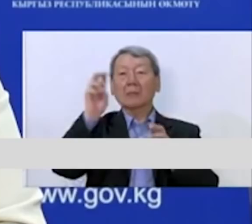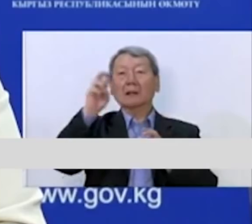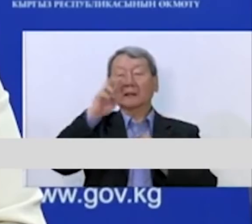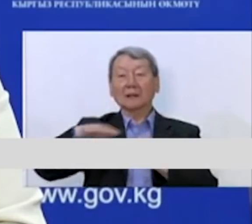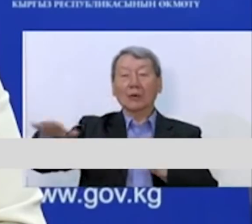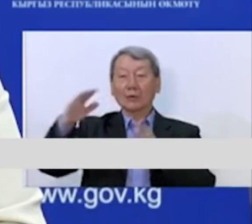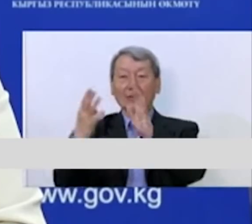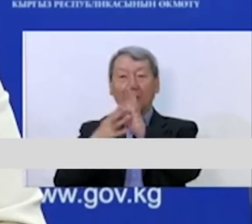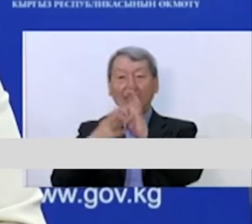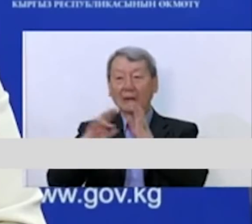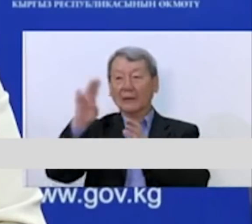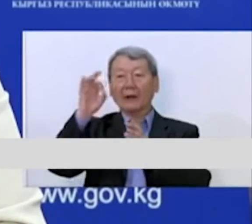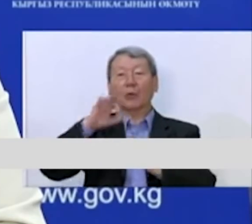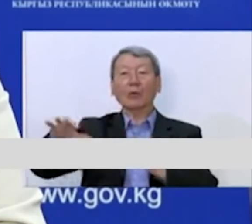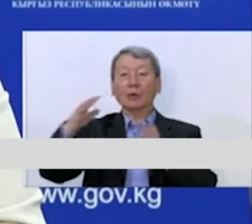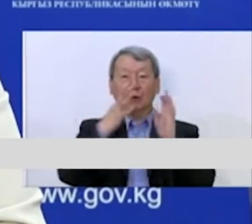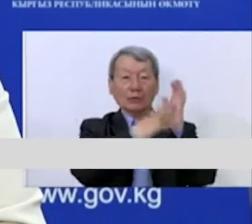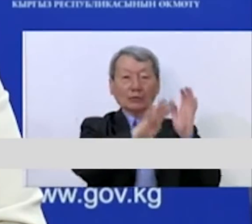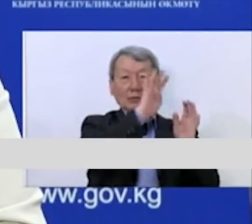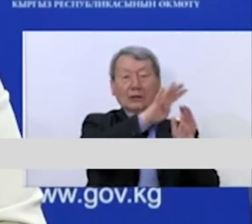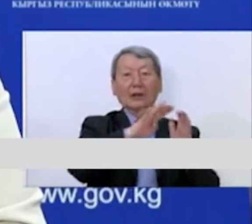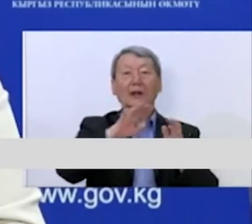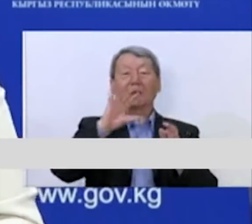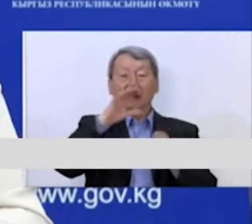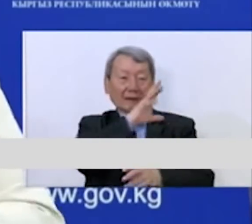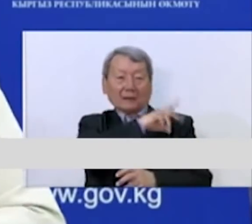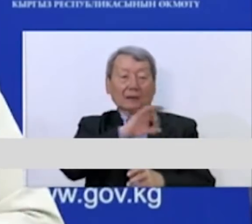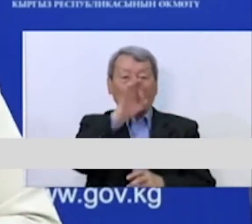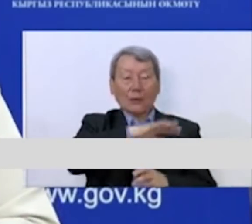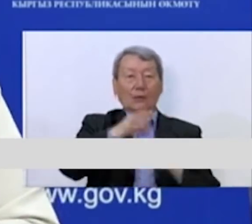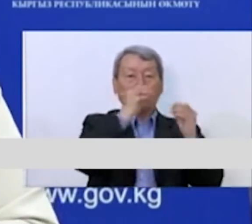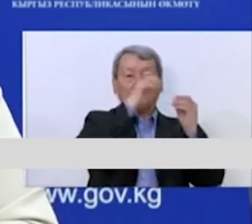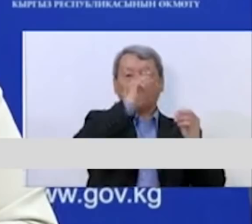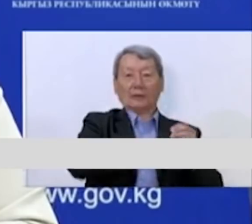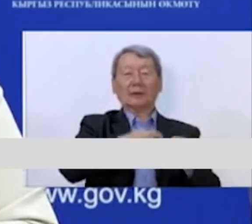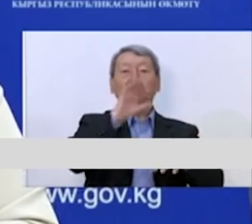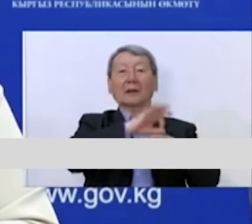Баткен областында 9, Нарын областында 94 жана Ысык Көл областында 10.